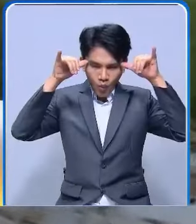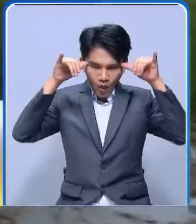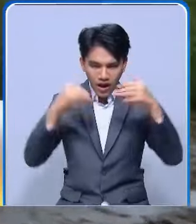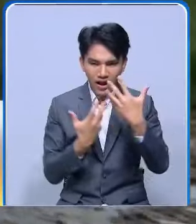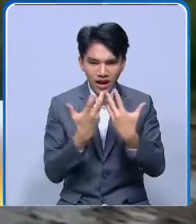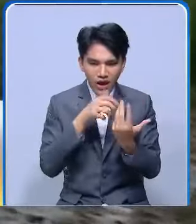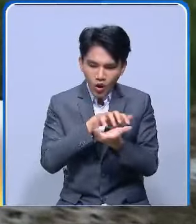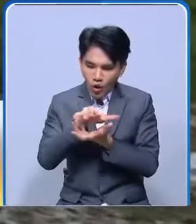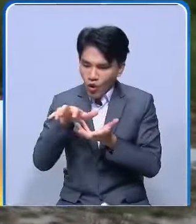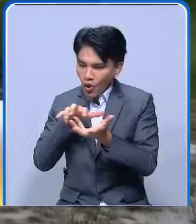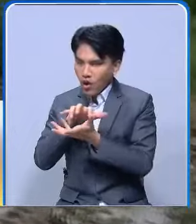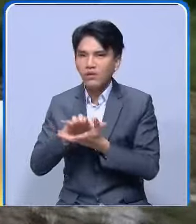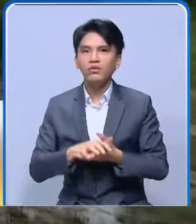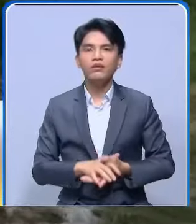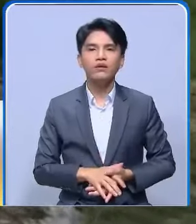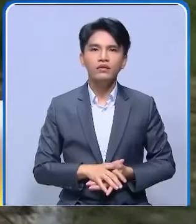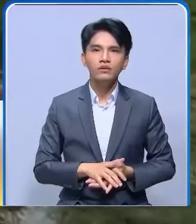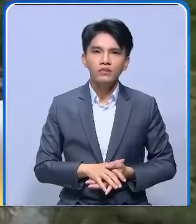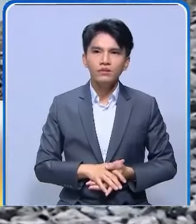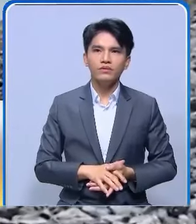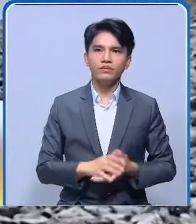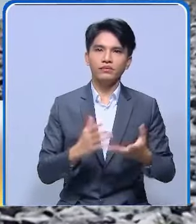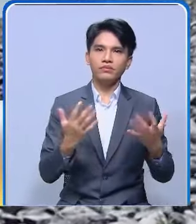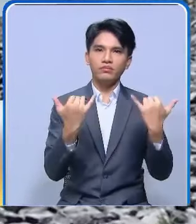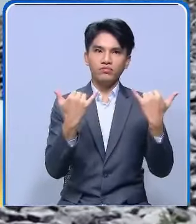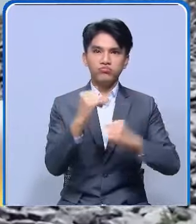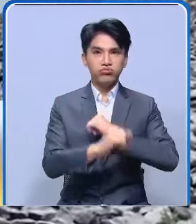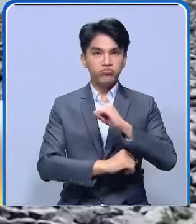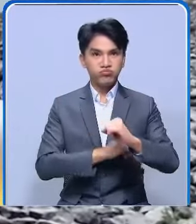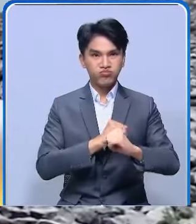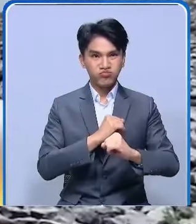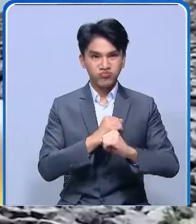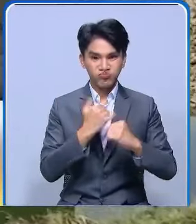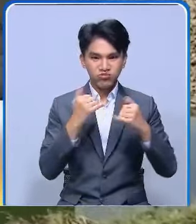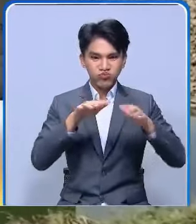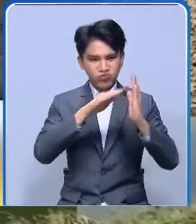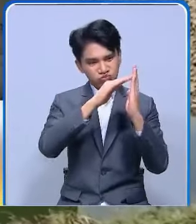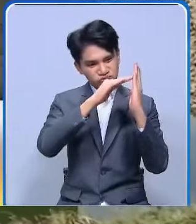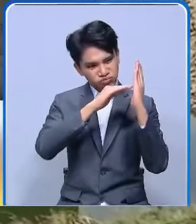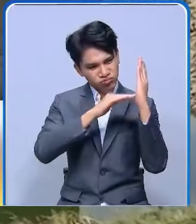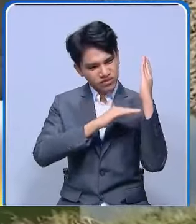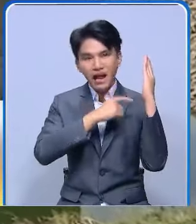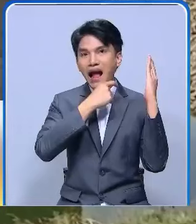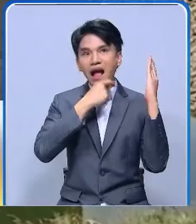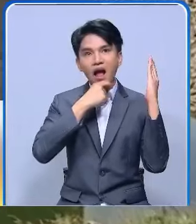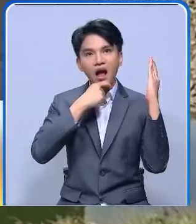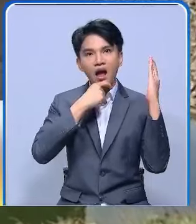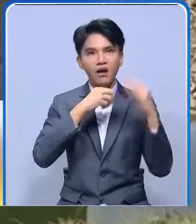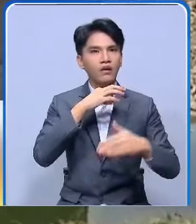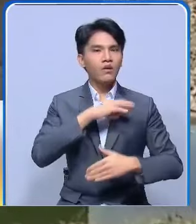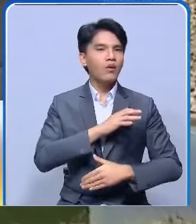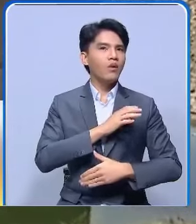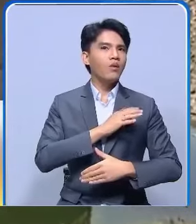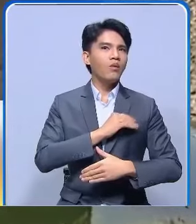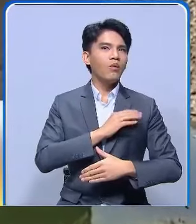าอะไรอย่างเงี้ยนะคะคุณผู้ชมนะชาวบ้านแถวนั้นบอกว่าปีนี้น้ำในเขื่อนลดลงมากเลยรู้สึกกังวลใจทำให้จับปลาได้บ้าง